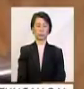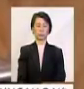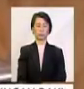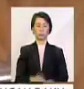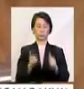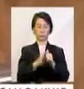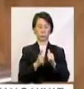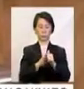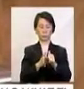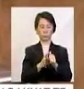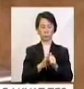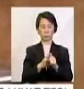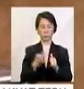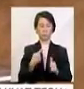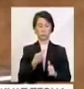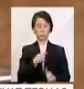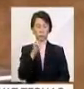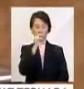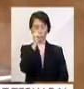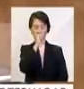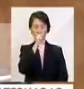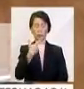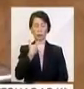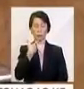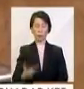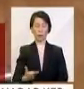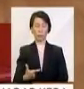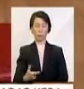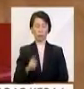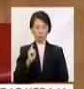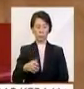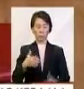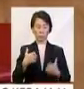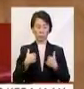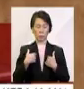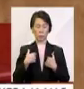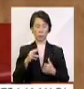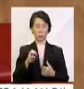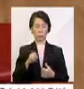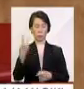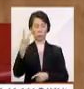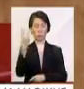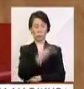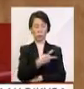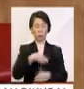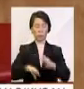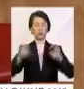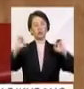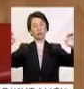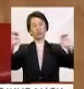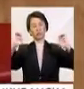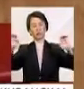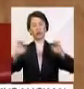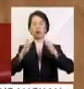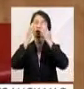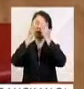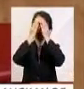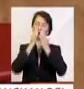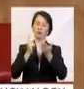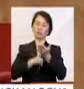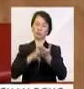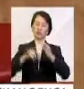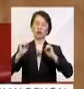sekali maafkan kita penyanyi lama ni kan, stamina mesti nak ni. So dua hari sekali saya masuk gym apa semua. Alhamdulillah sekarang dah